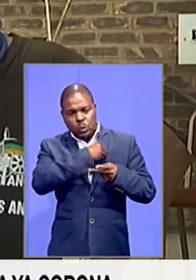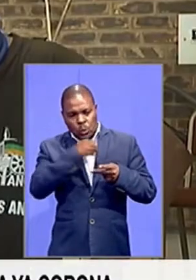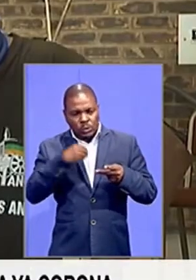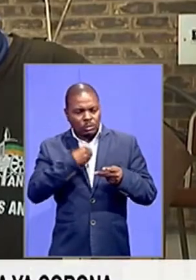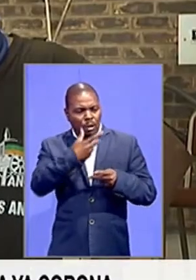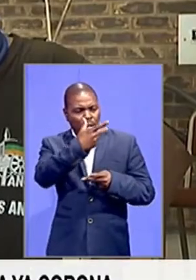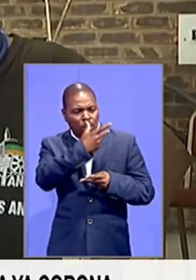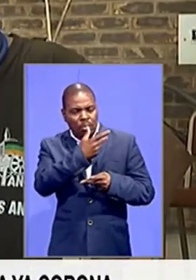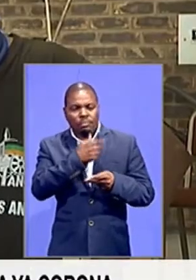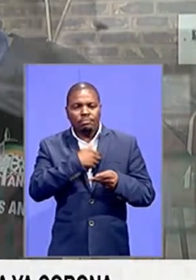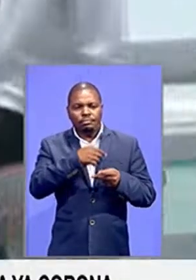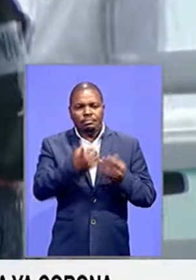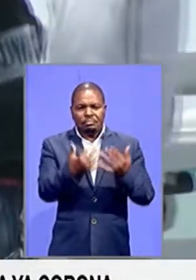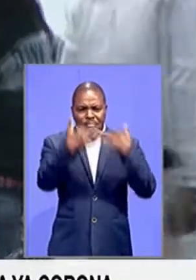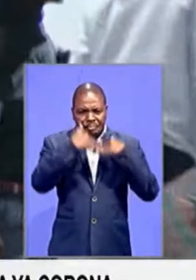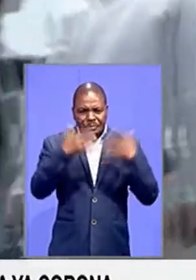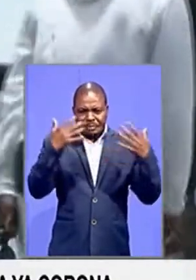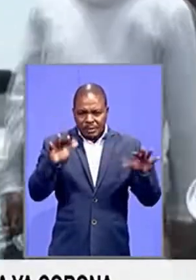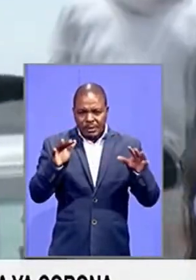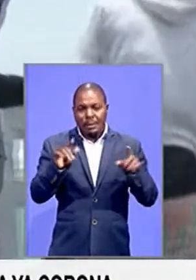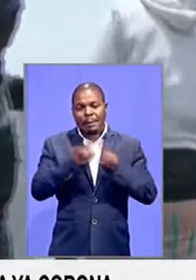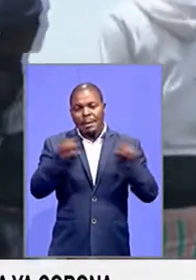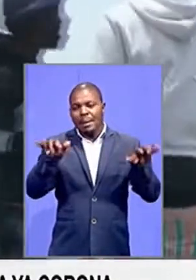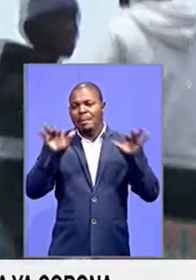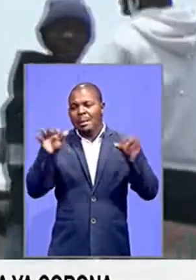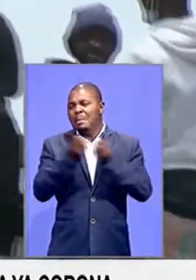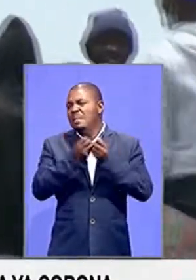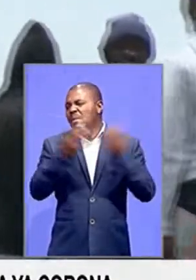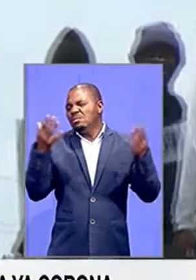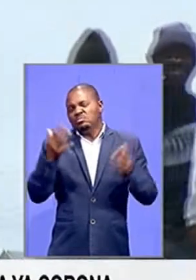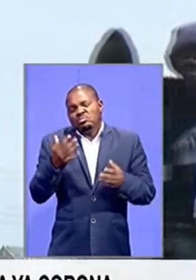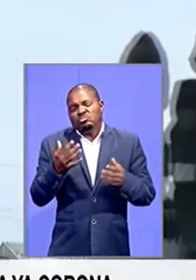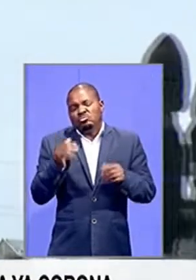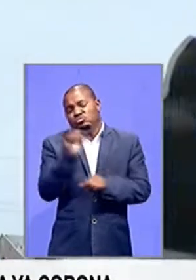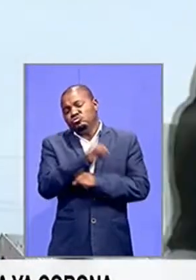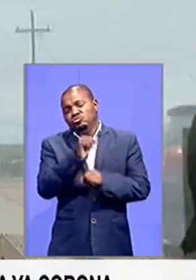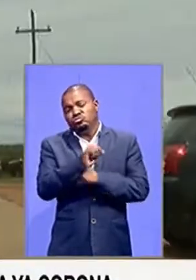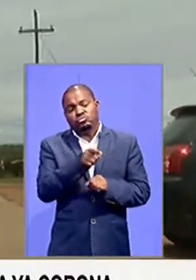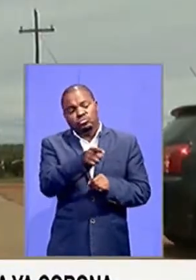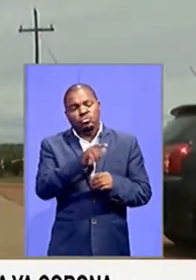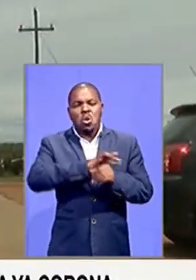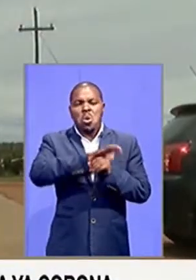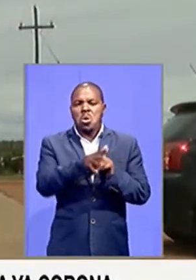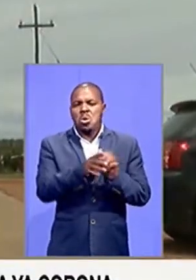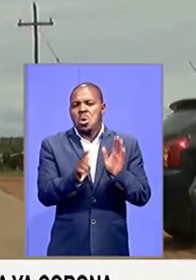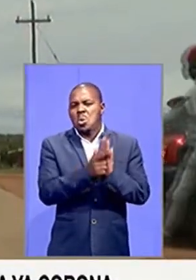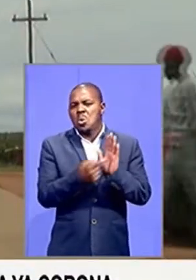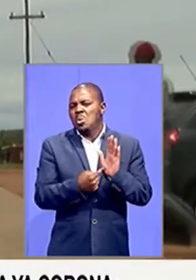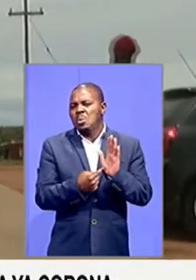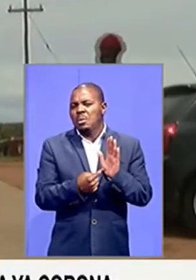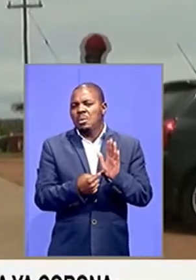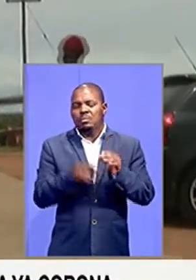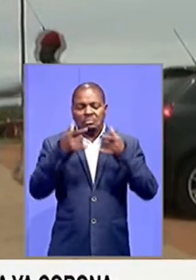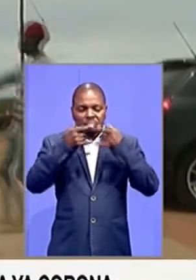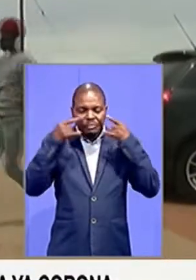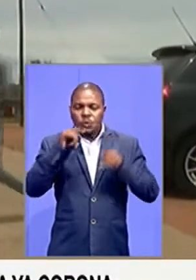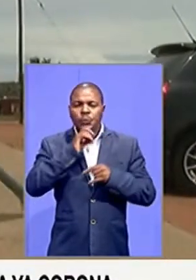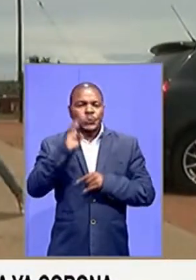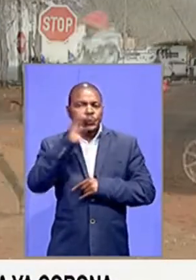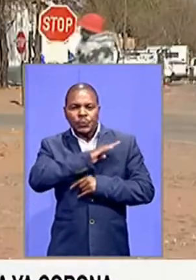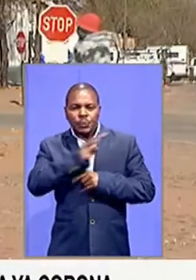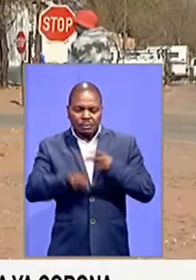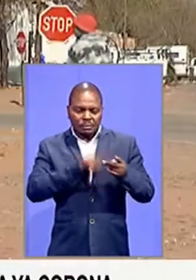wa corona, bontsi bo santse bo ikgatolosa melawana ya COVID-19 ya go apara disireletsa sefatlhego